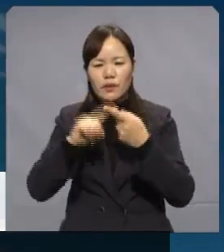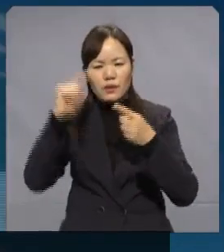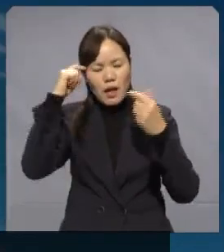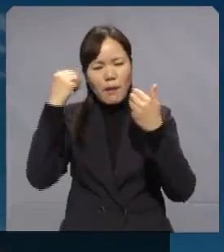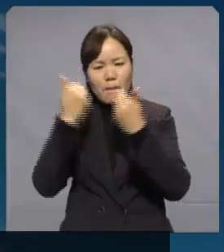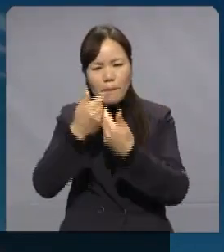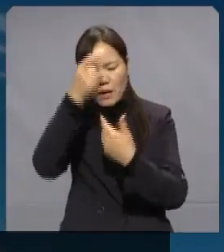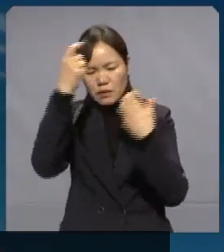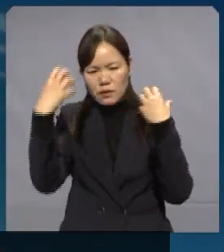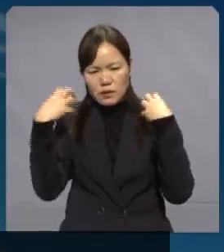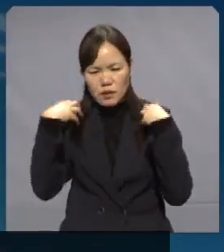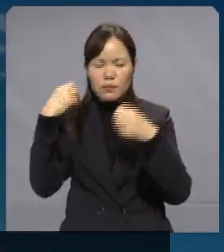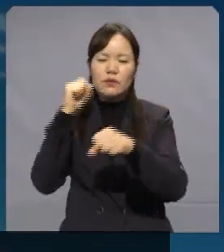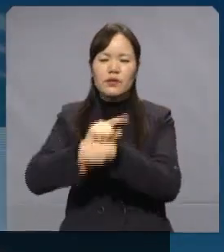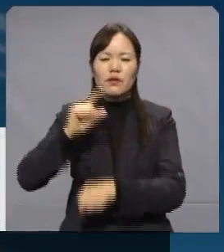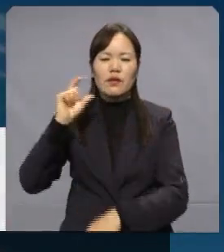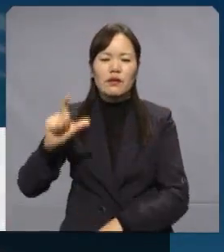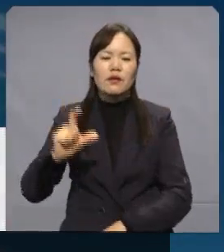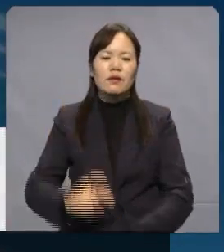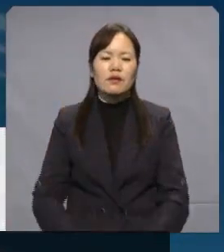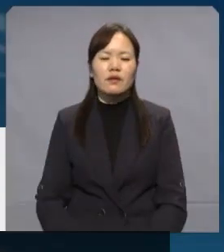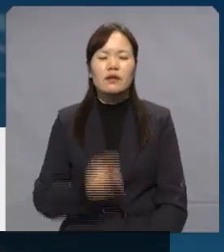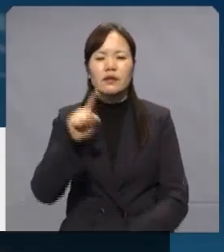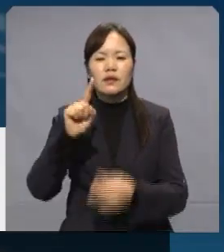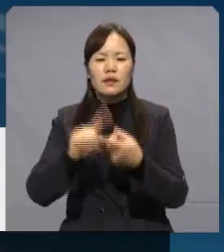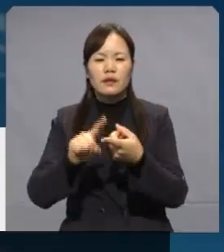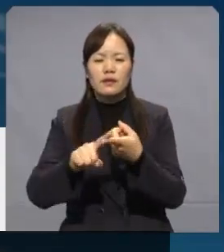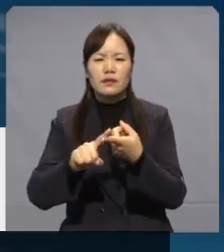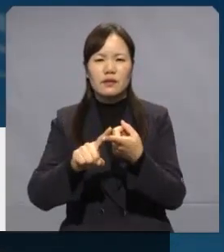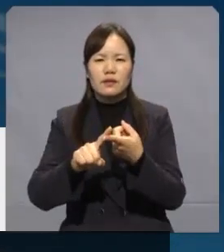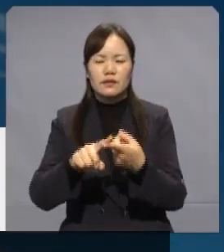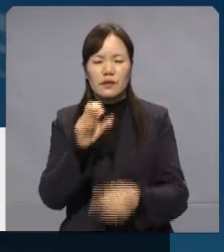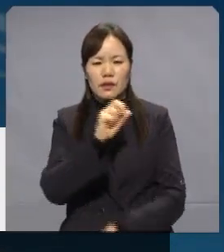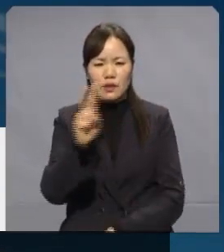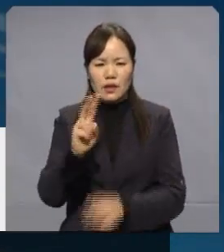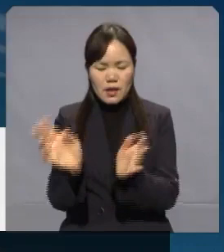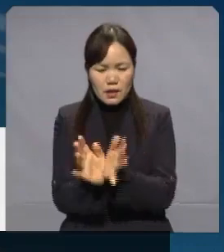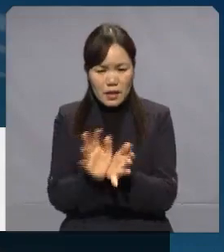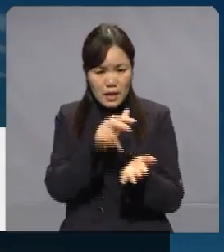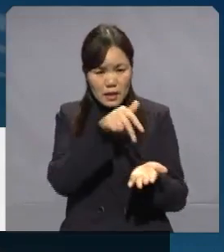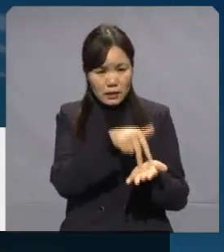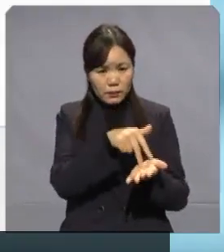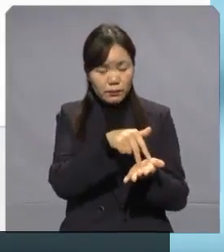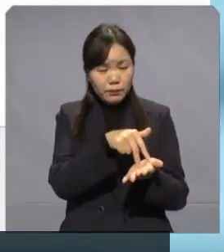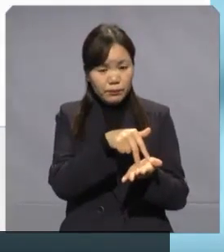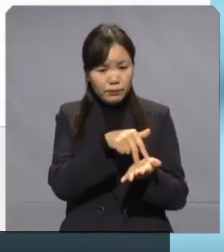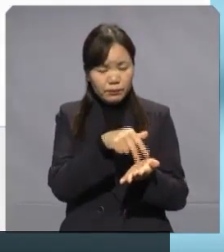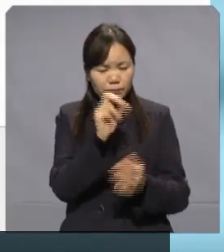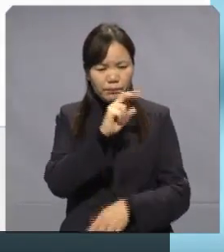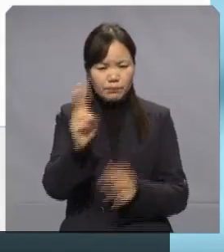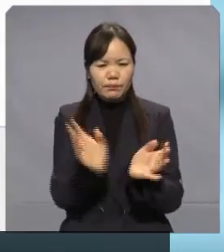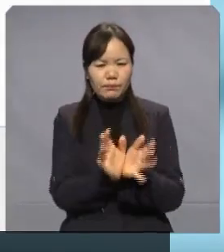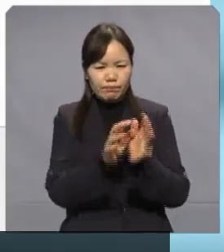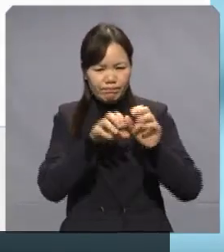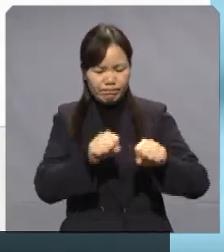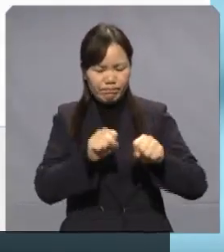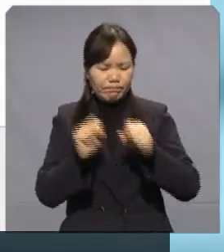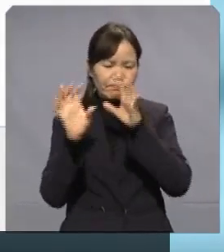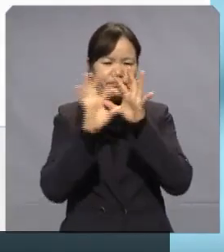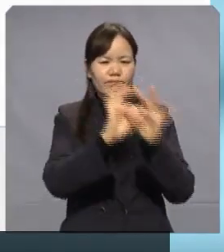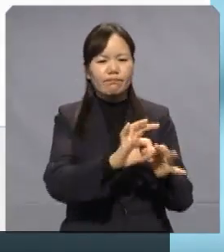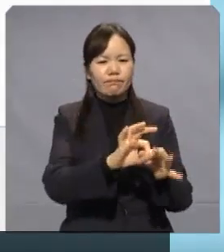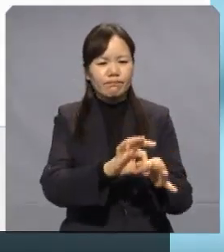반정부적인 성격이 매우 강한 상황 아니겠습니까? 여기에 더해서 야당 본색이랄까요? 야당의 존재감을